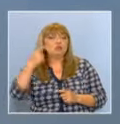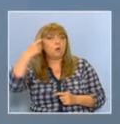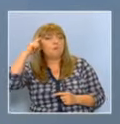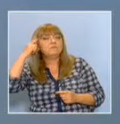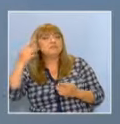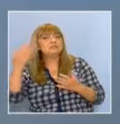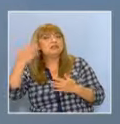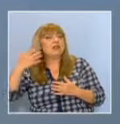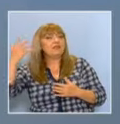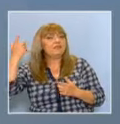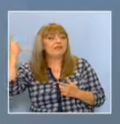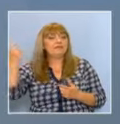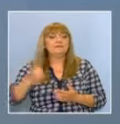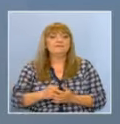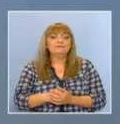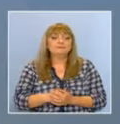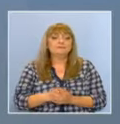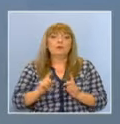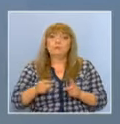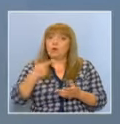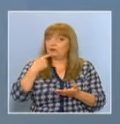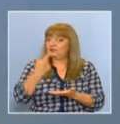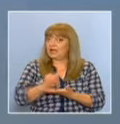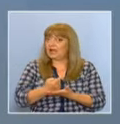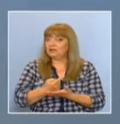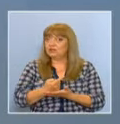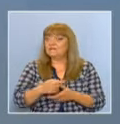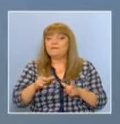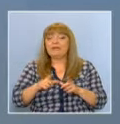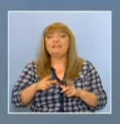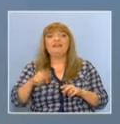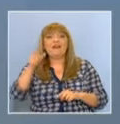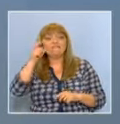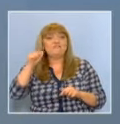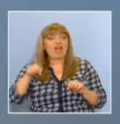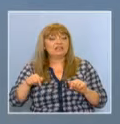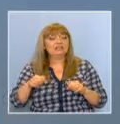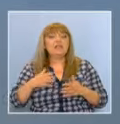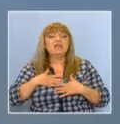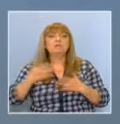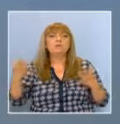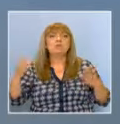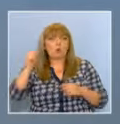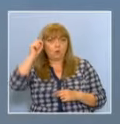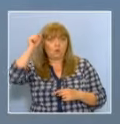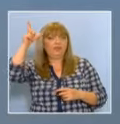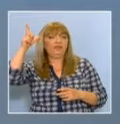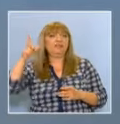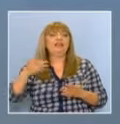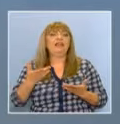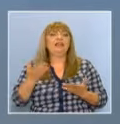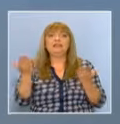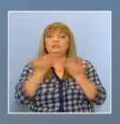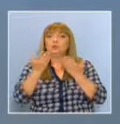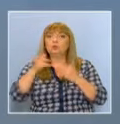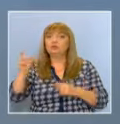мислене. Мога да ви кажа, че в МГИМО Варна има изключително интелигентни ученици, които са една